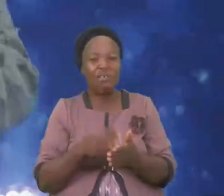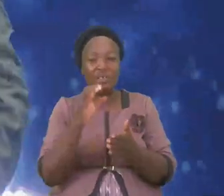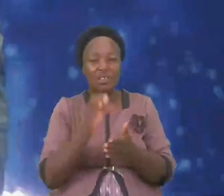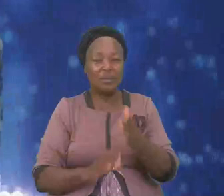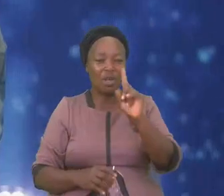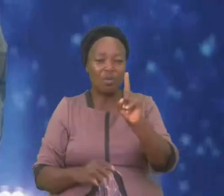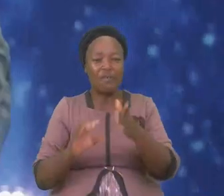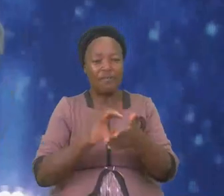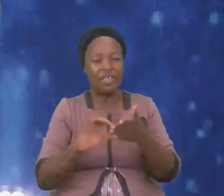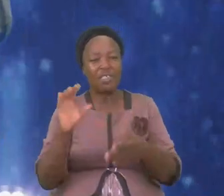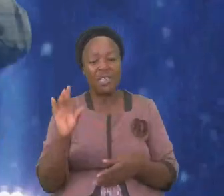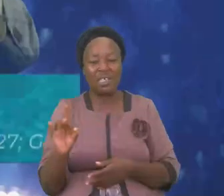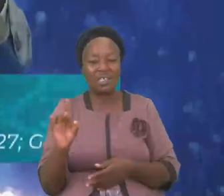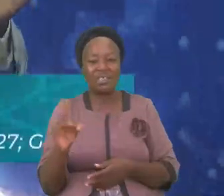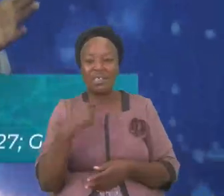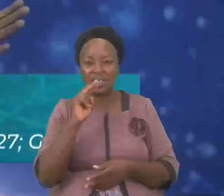8.